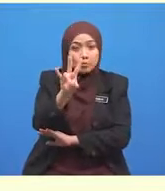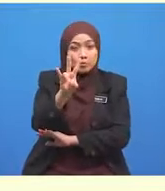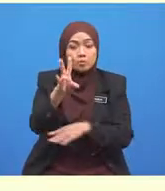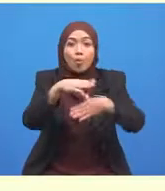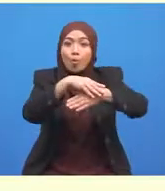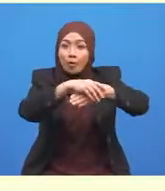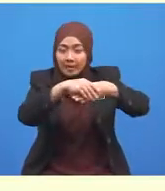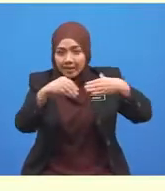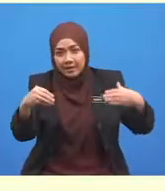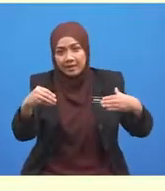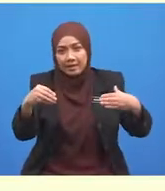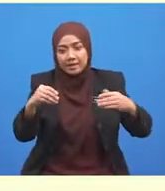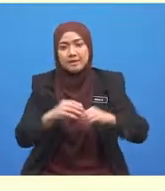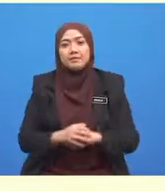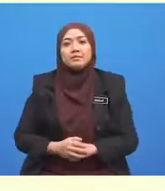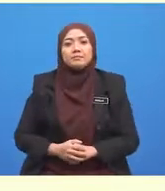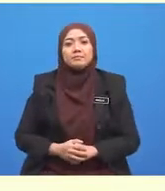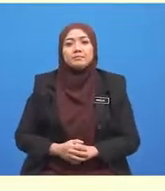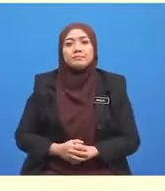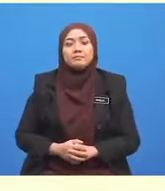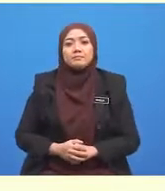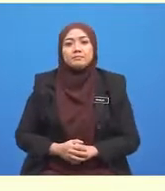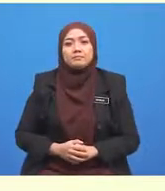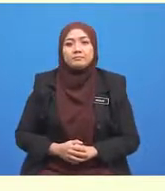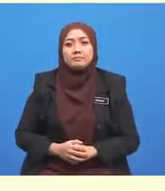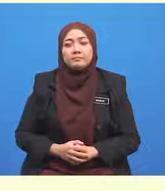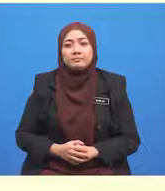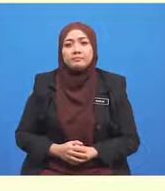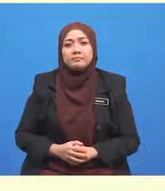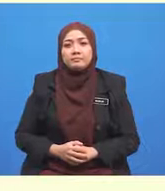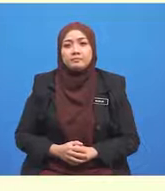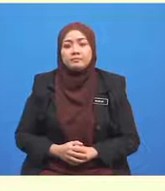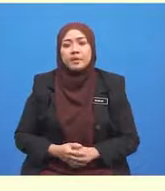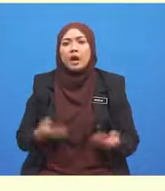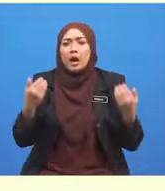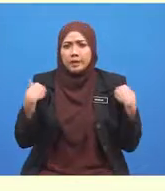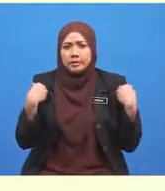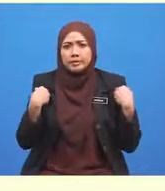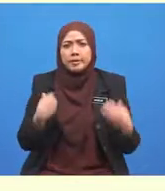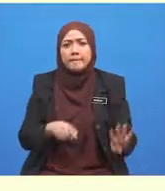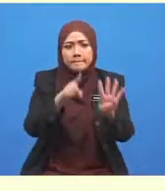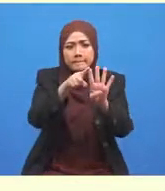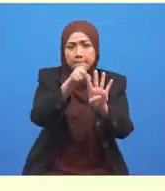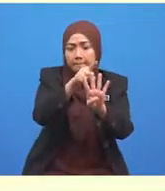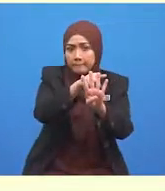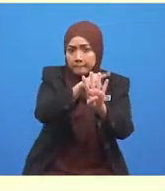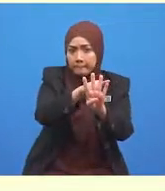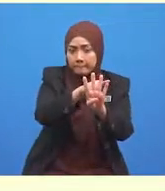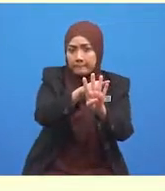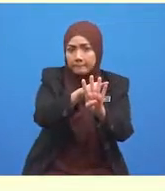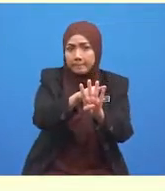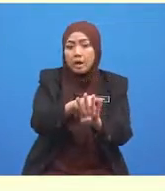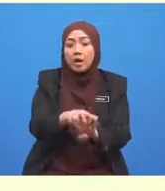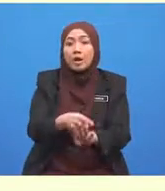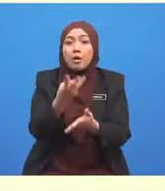RM47. Di mana terdapat 4 keping wang kertas RM10,